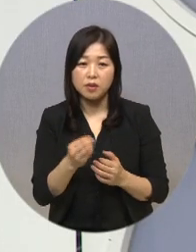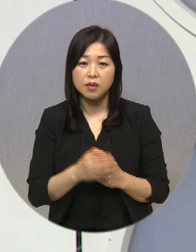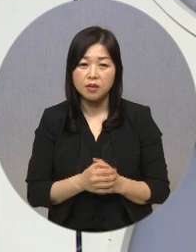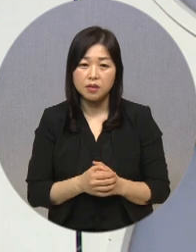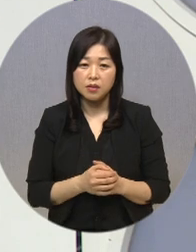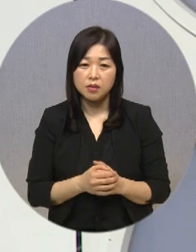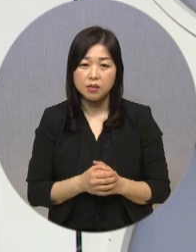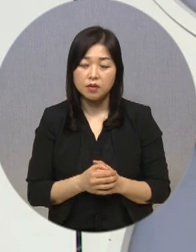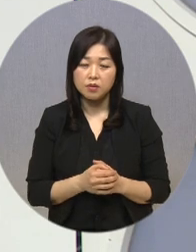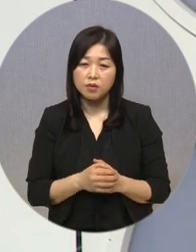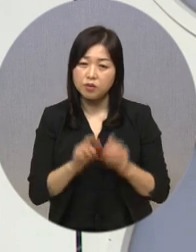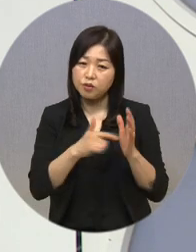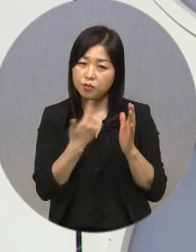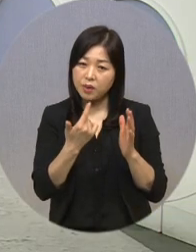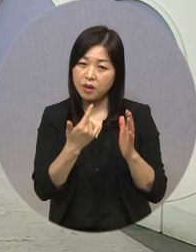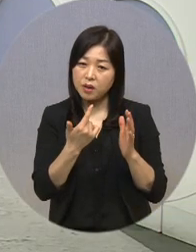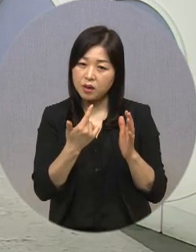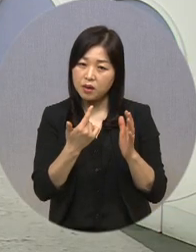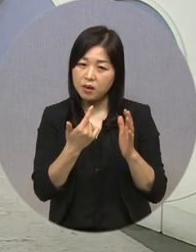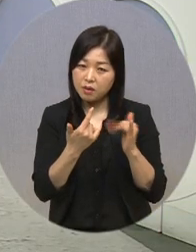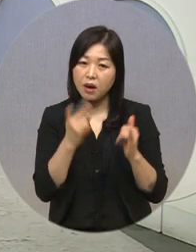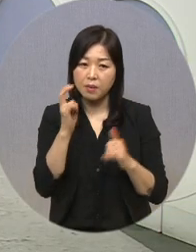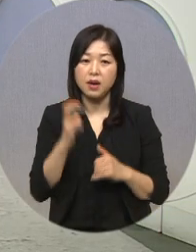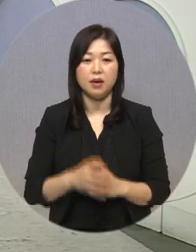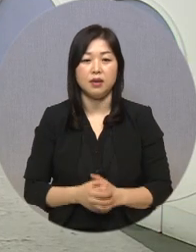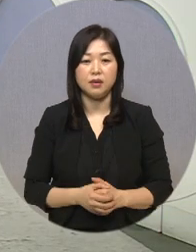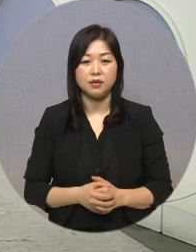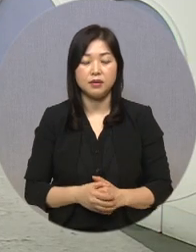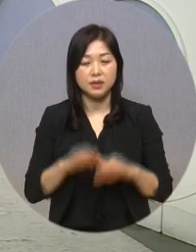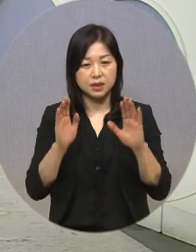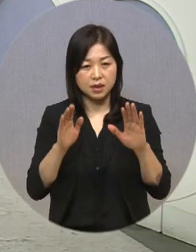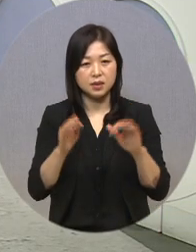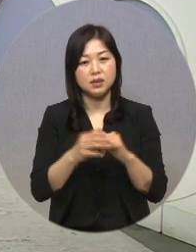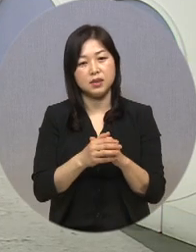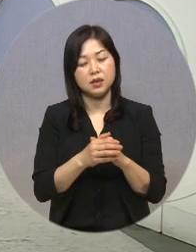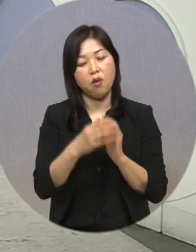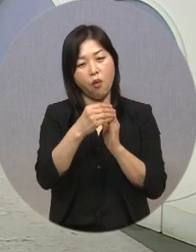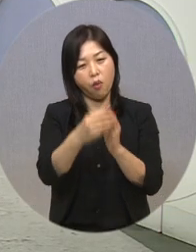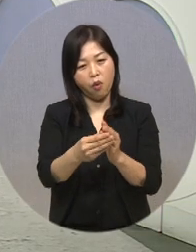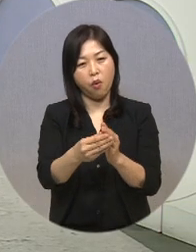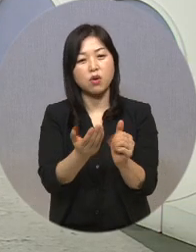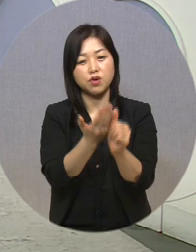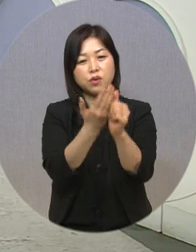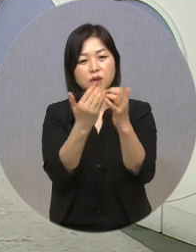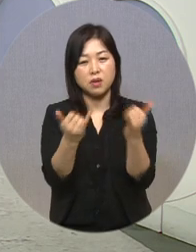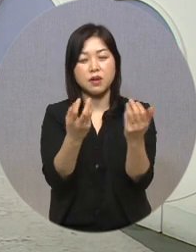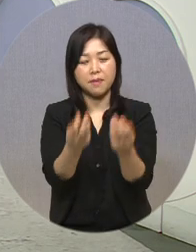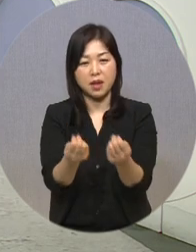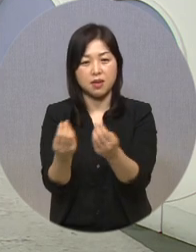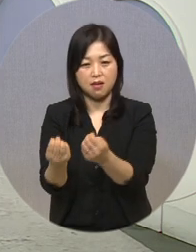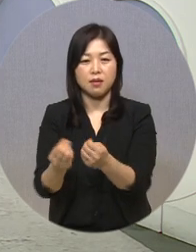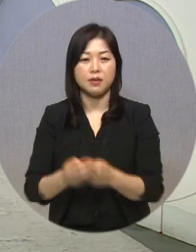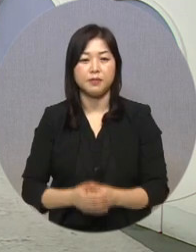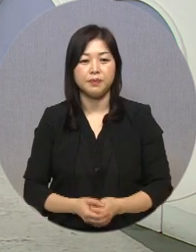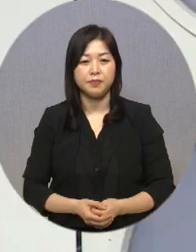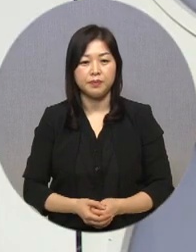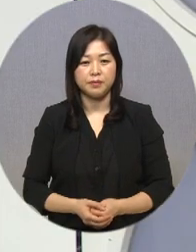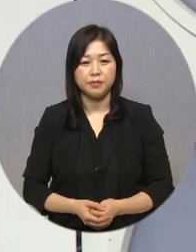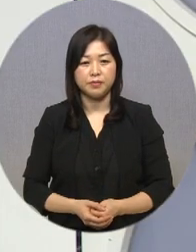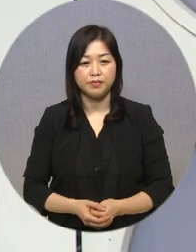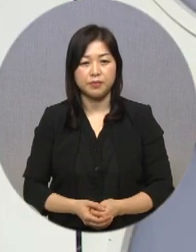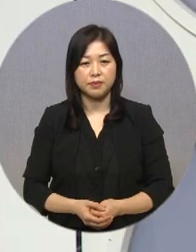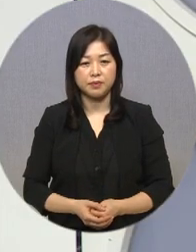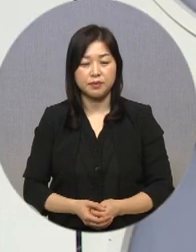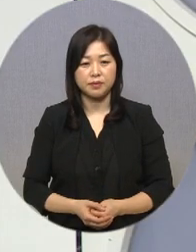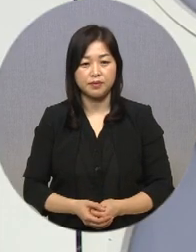뭐 600명인가 뭐 그렇다고. 아, 지금, 지금까지. 네. 굉장히 많은 지도자들이 그쪽에는 뭐,